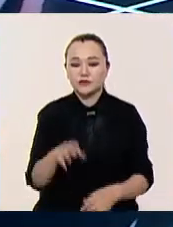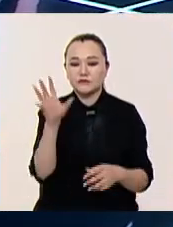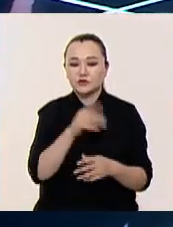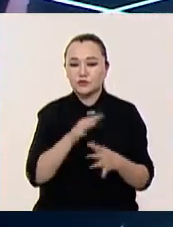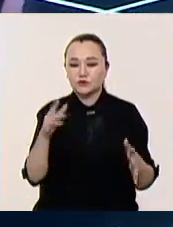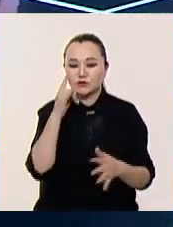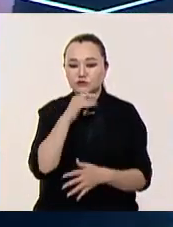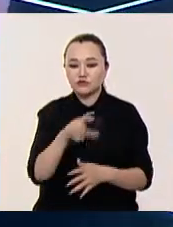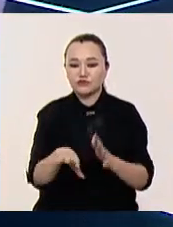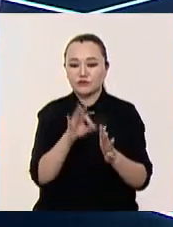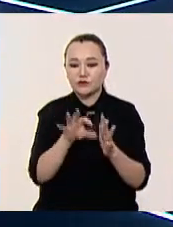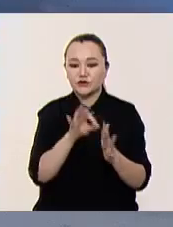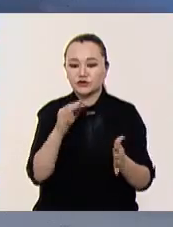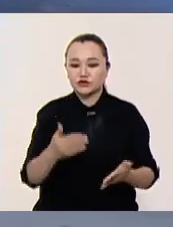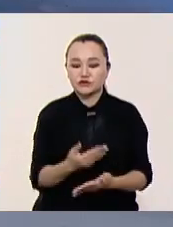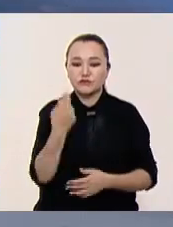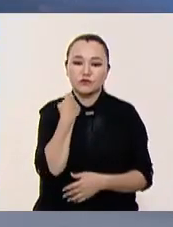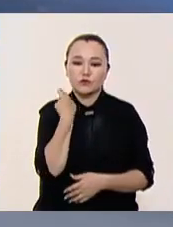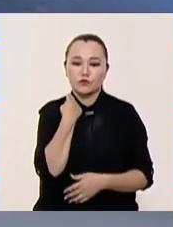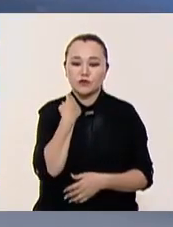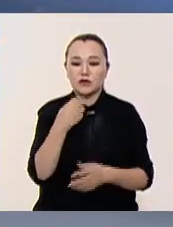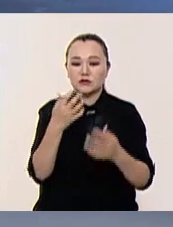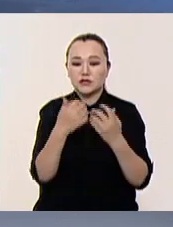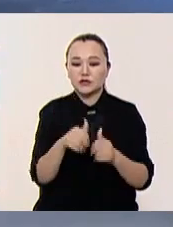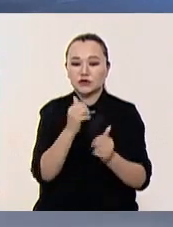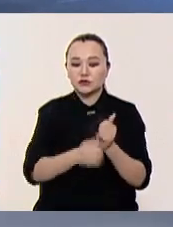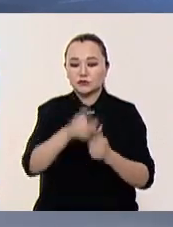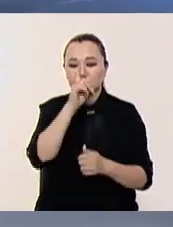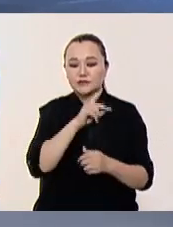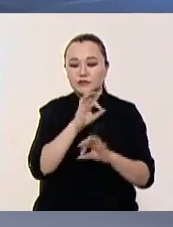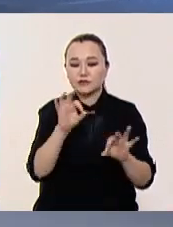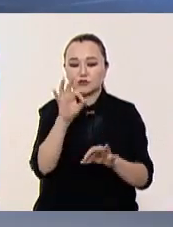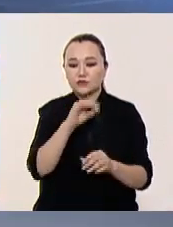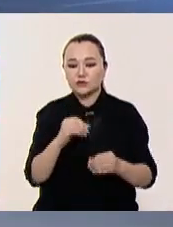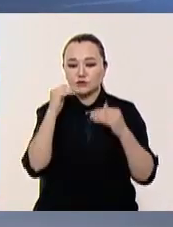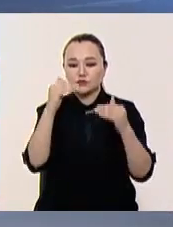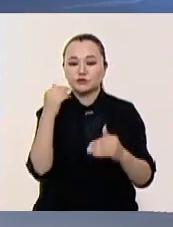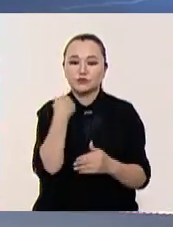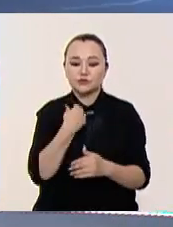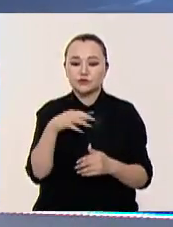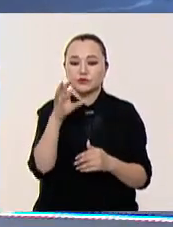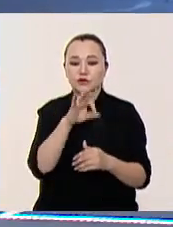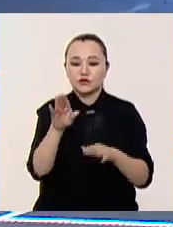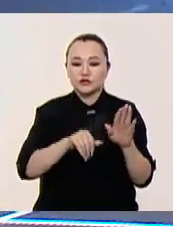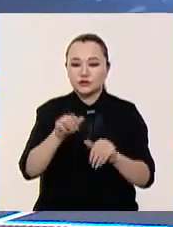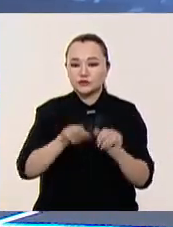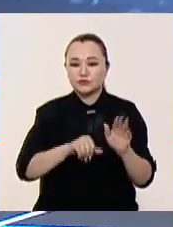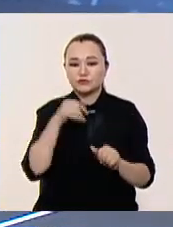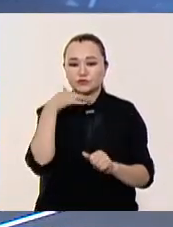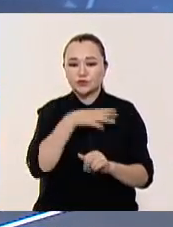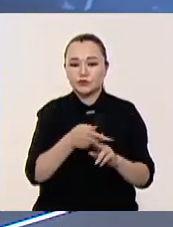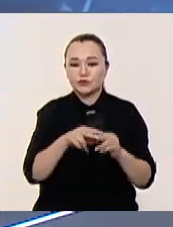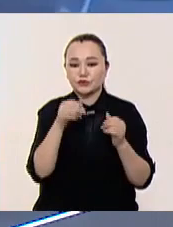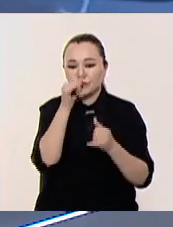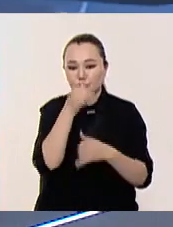Все больше казахстанцев выбирают жизнь в долг. Статистика ежемесячно рассказывает о росте задолженности в числе заемщиков, которые не